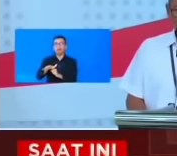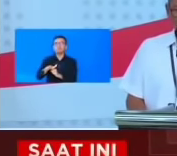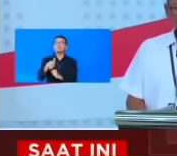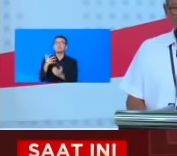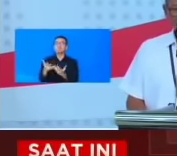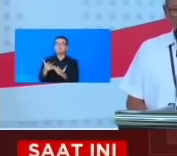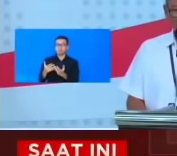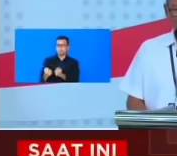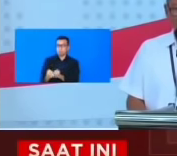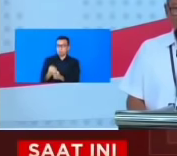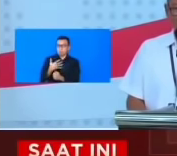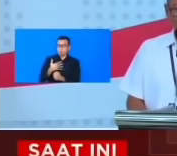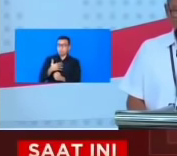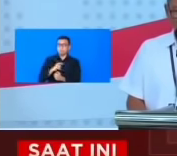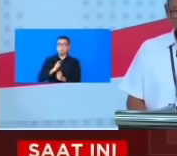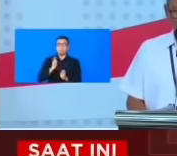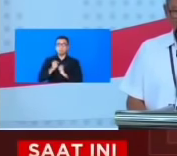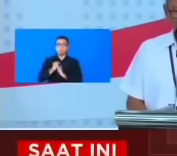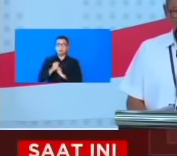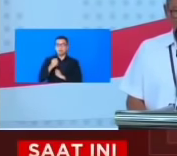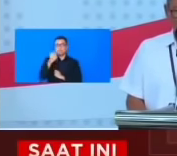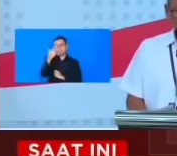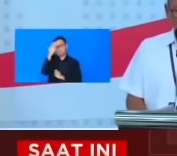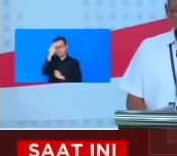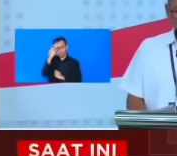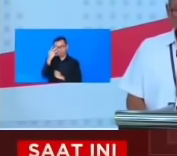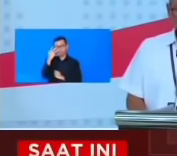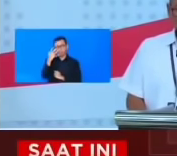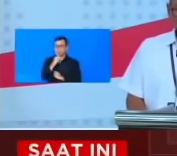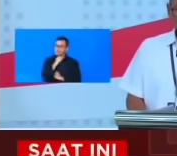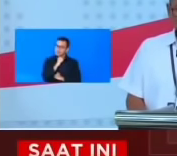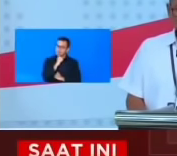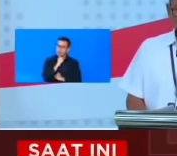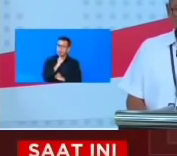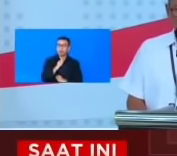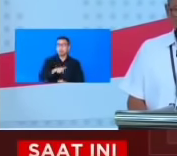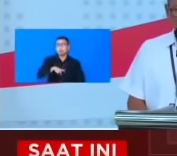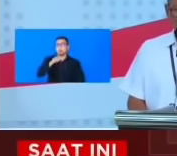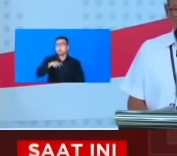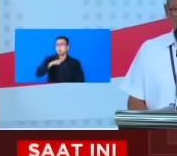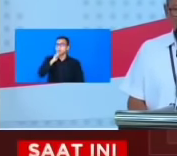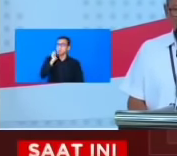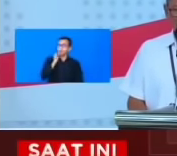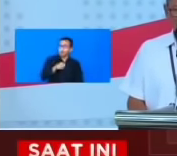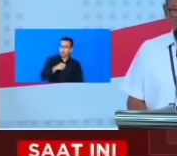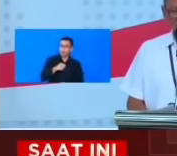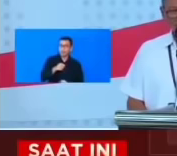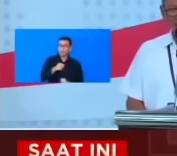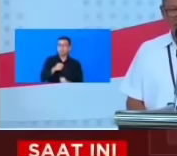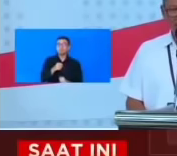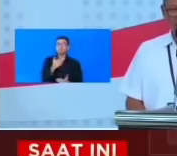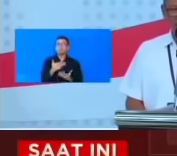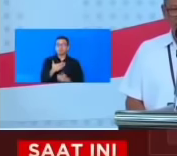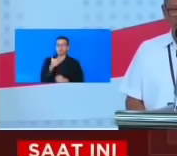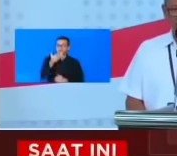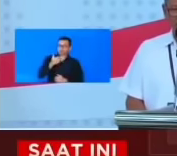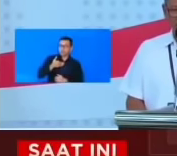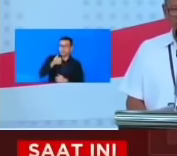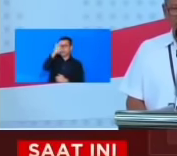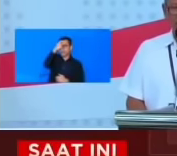yaitu orang tua, lansia, apalagi disertai dengan beberapa penyakit kronis